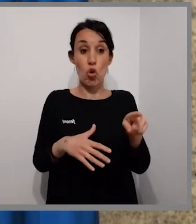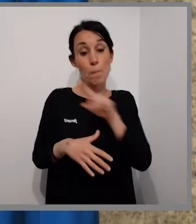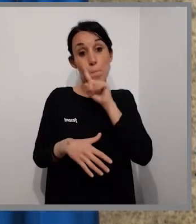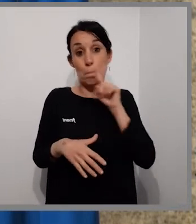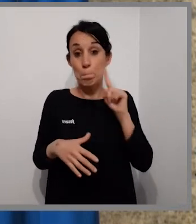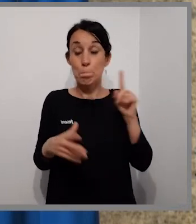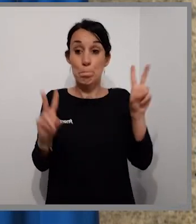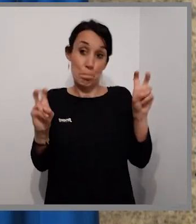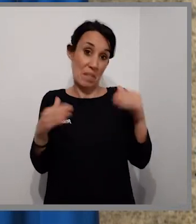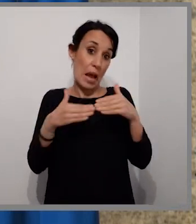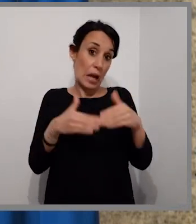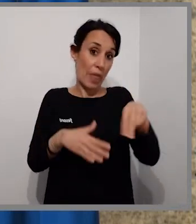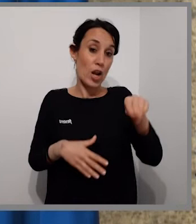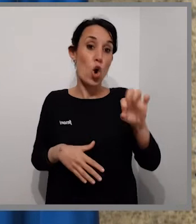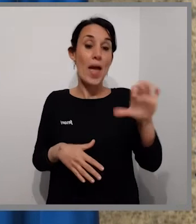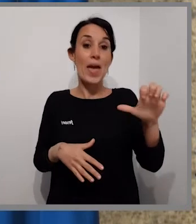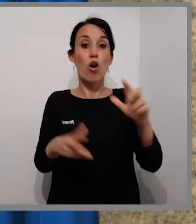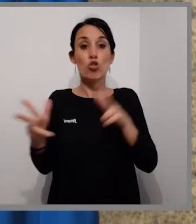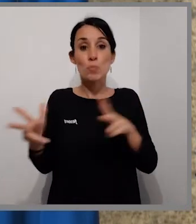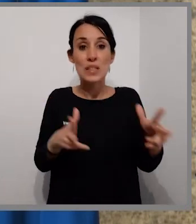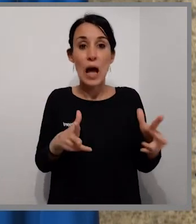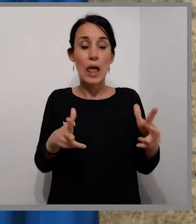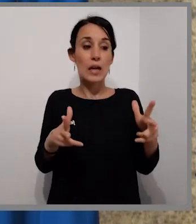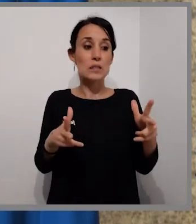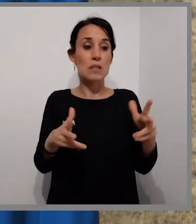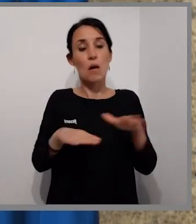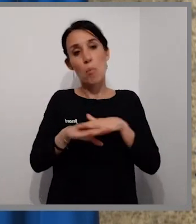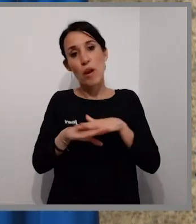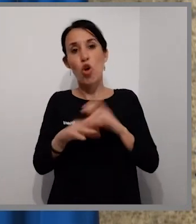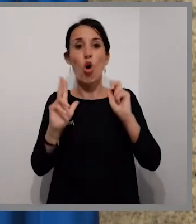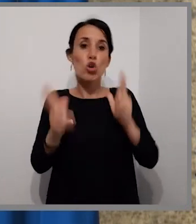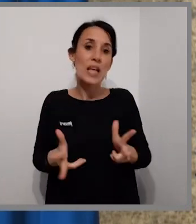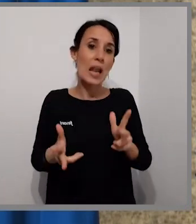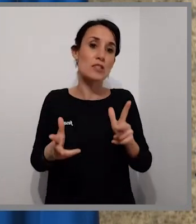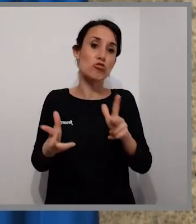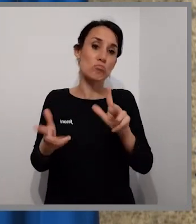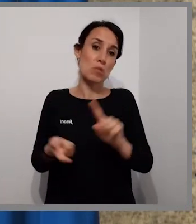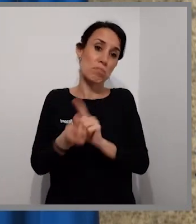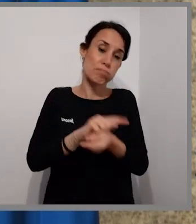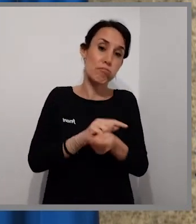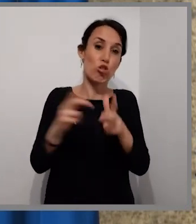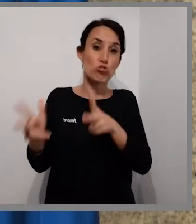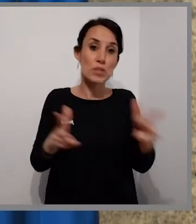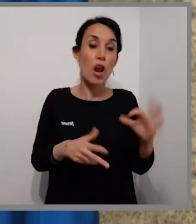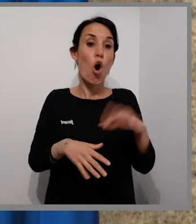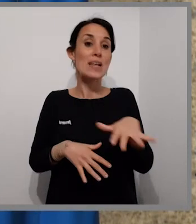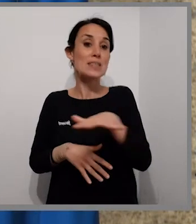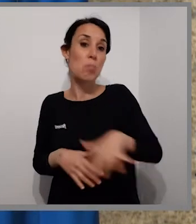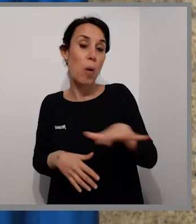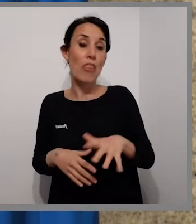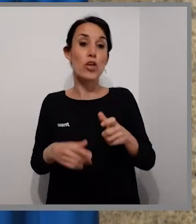de les anomenades arques de Noé, dels hospitals, dels hotels o dels espais